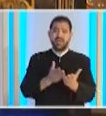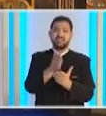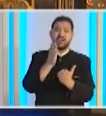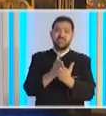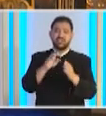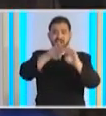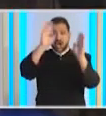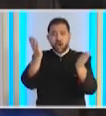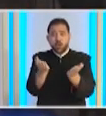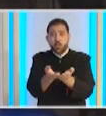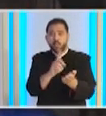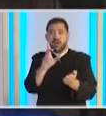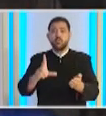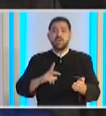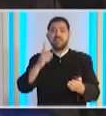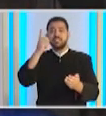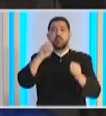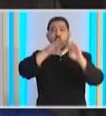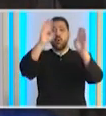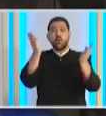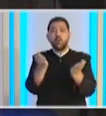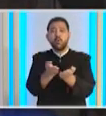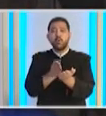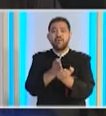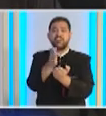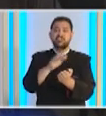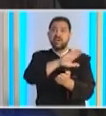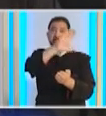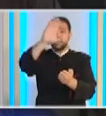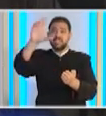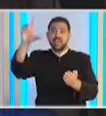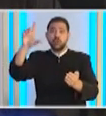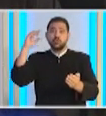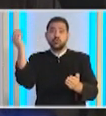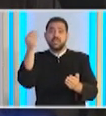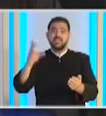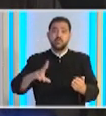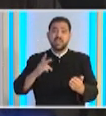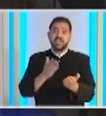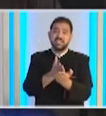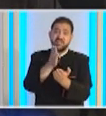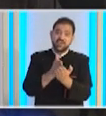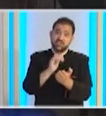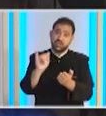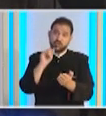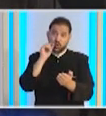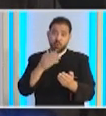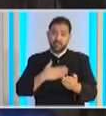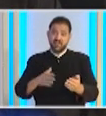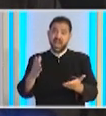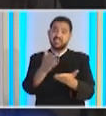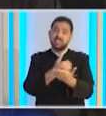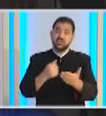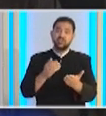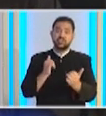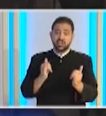veșnică, că lumea nu este o lume veșnică, ci doar împărăția lui Dumnezeu este veșnică. Și cel care dorește să câștige veșnicia,